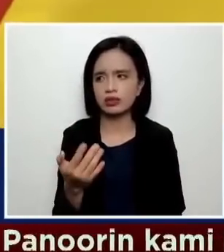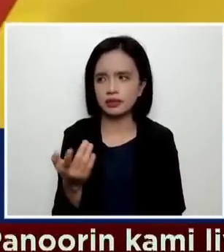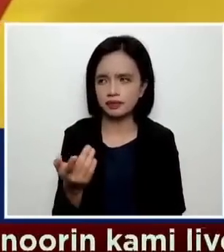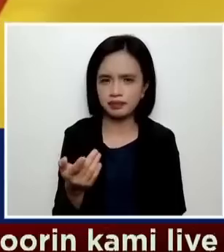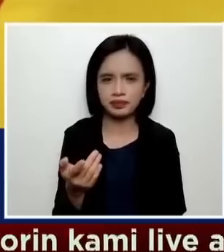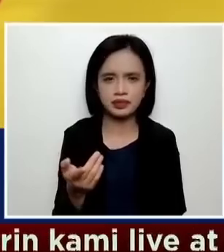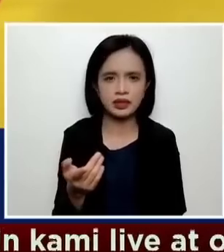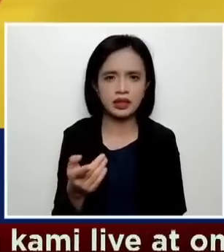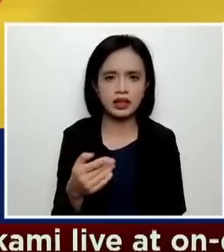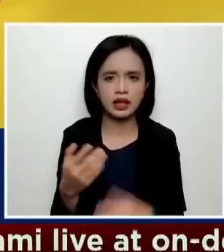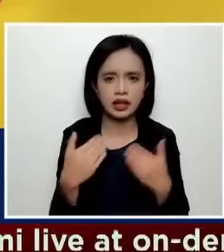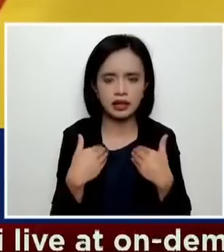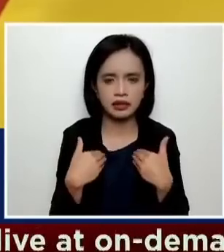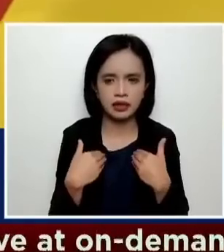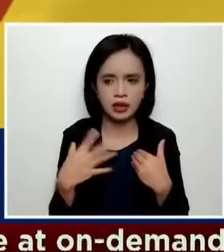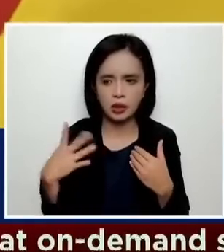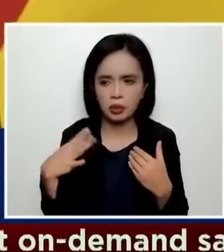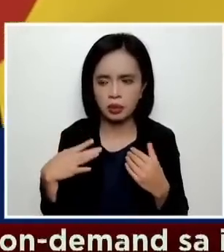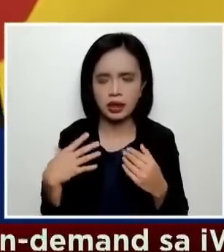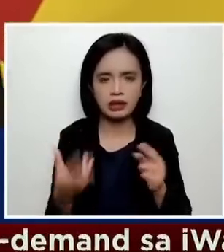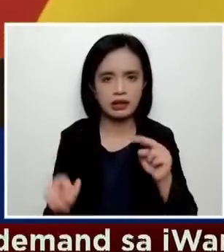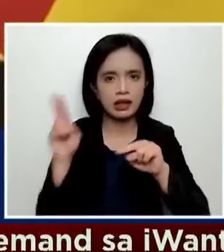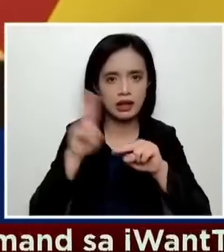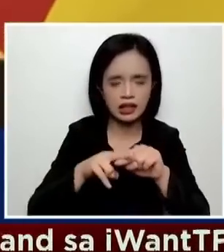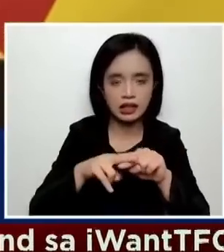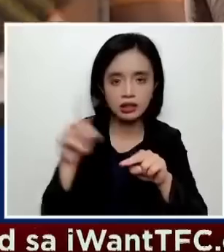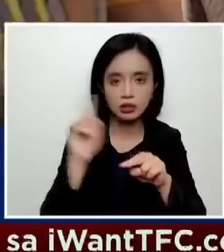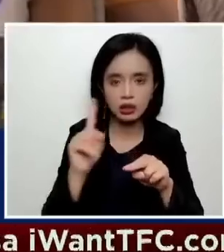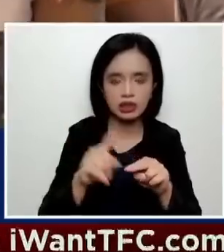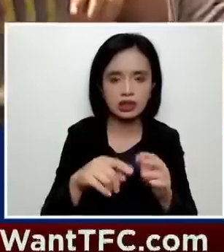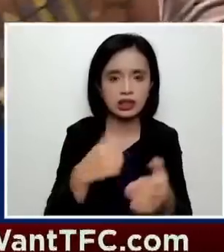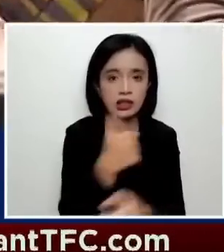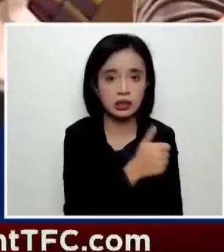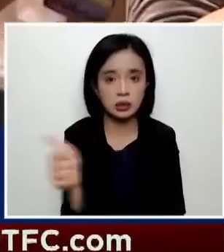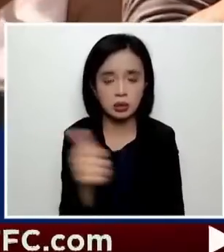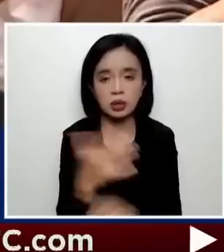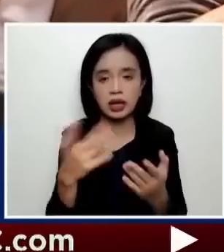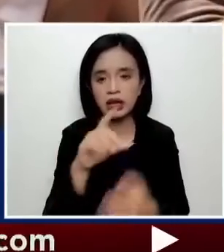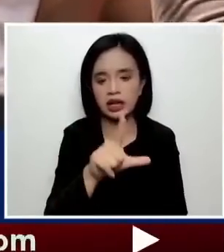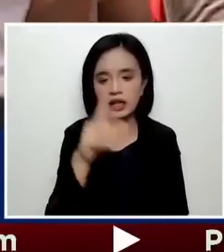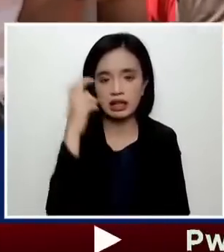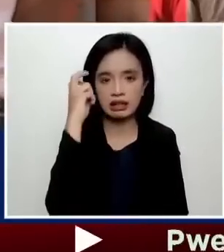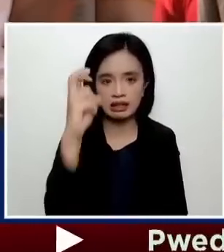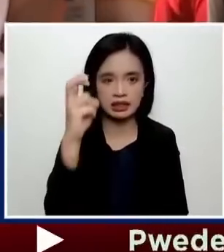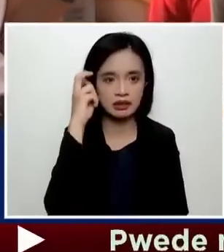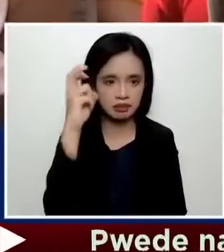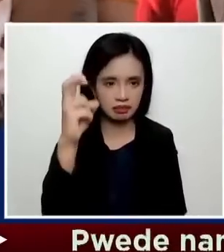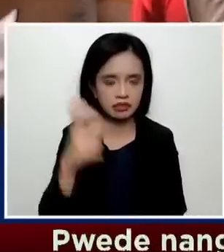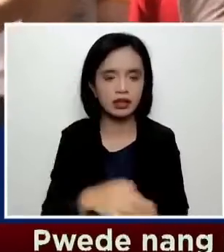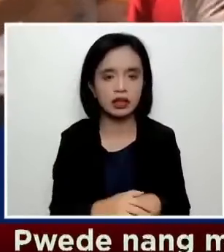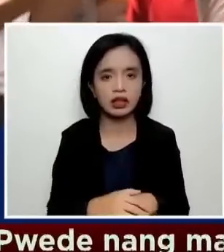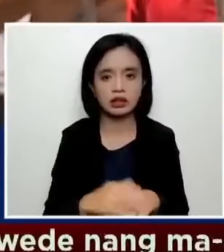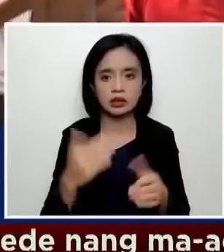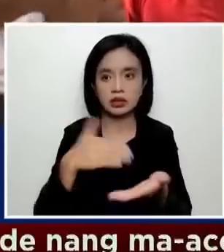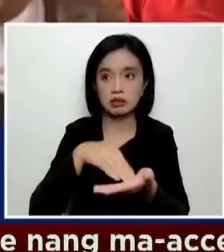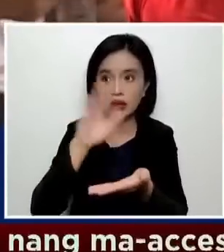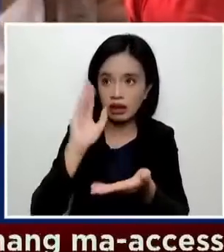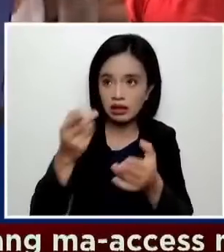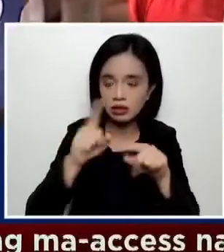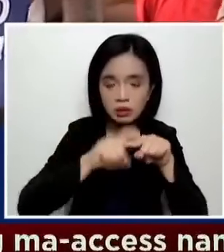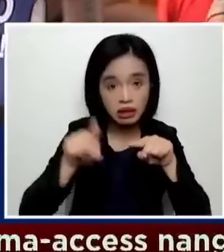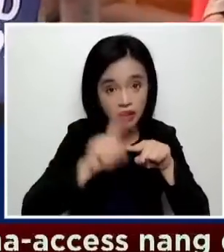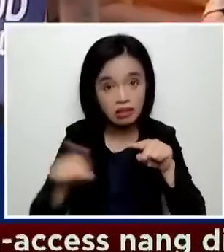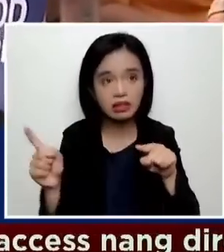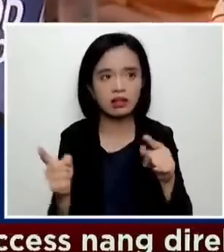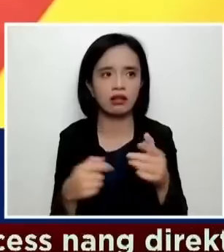nakambang pagtaas pa ng pasahe sa LRT MRT, no? Yung pagtaas ng kuryente, pagtaas ng singil